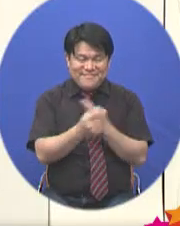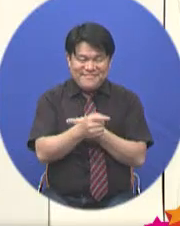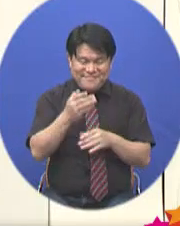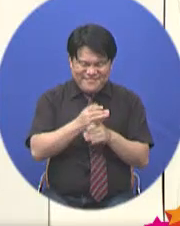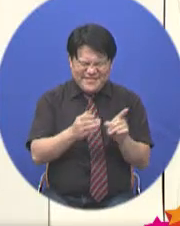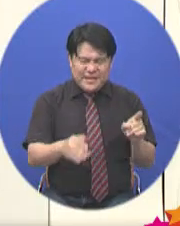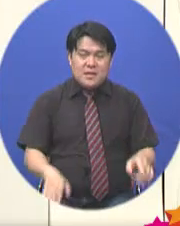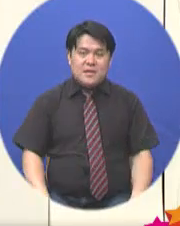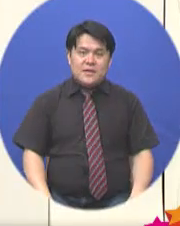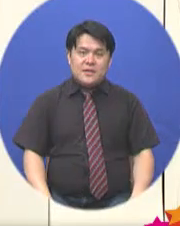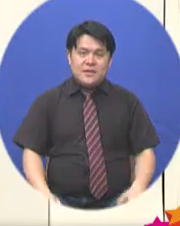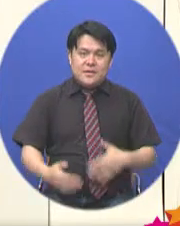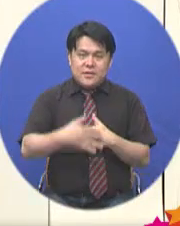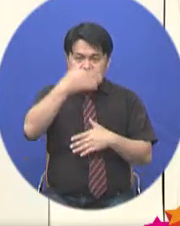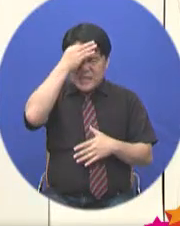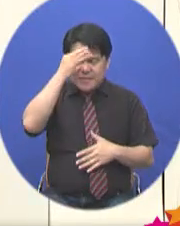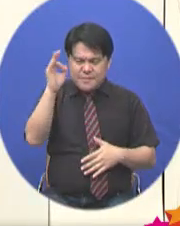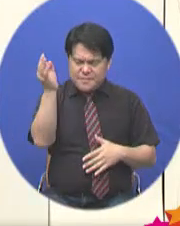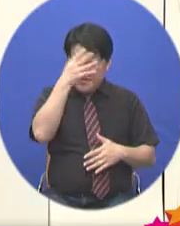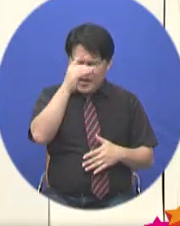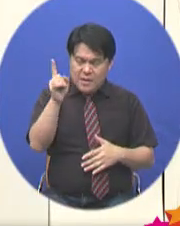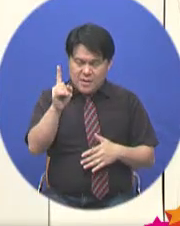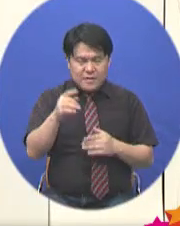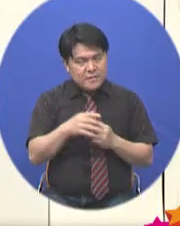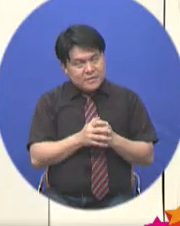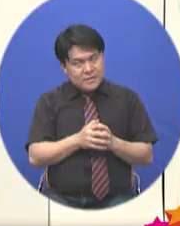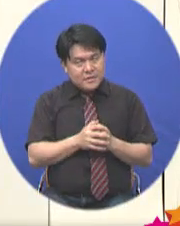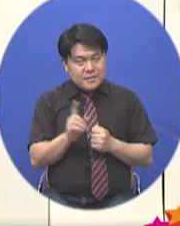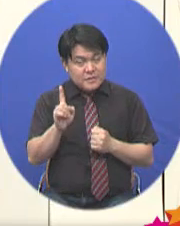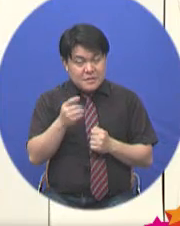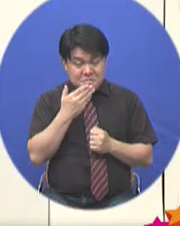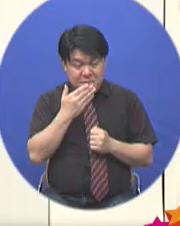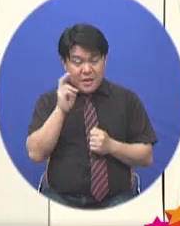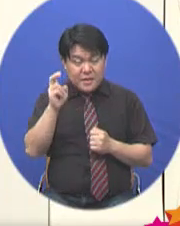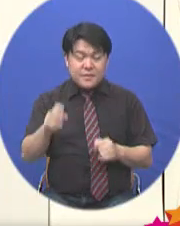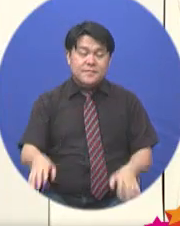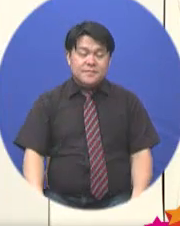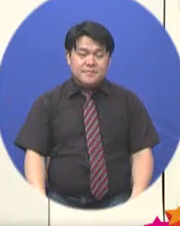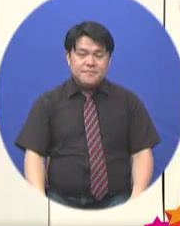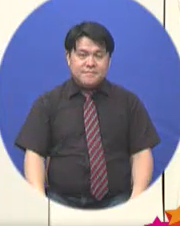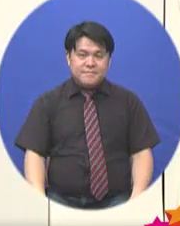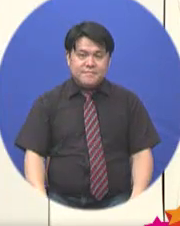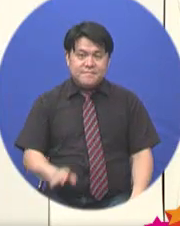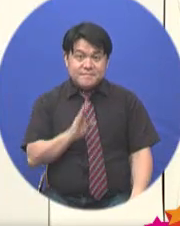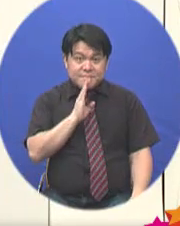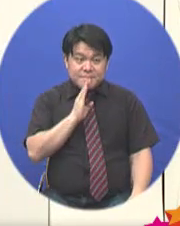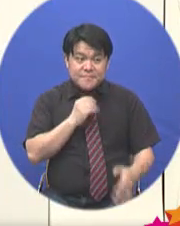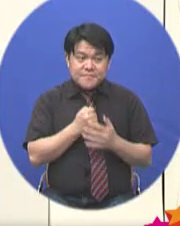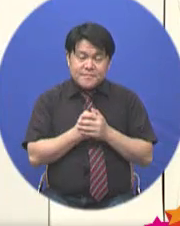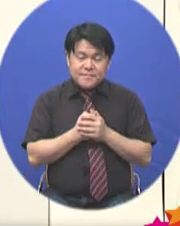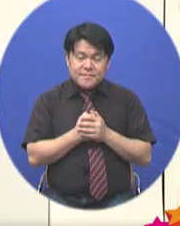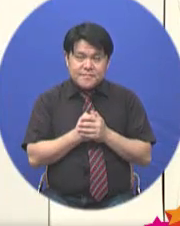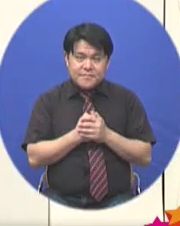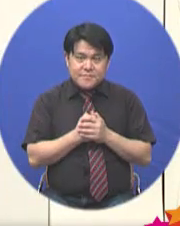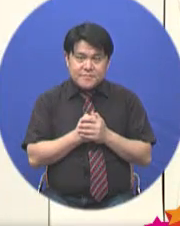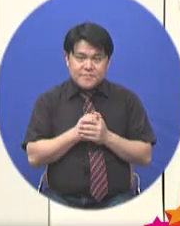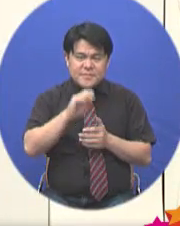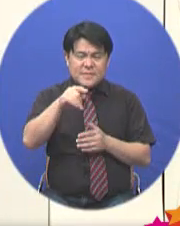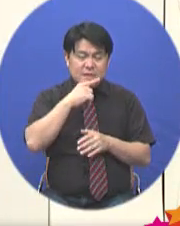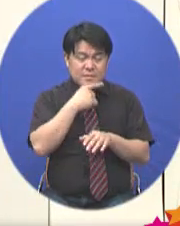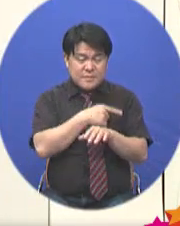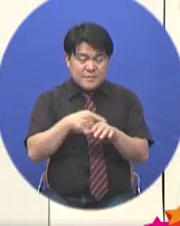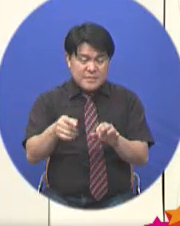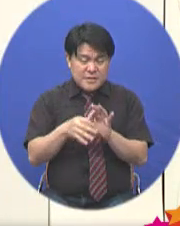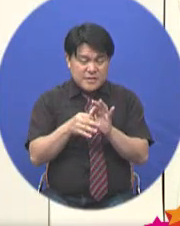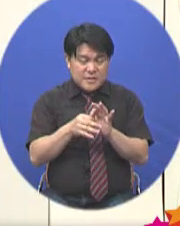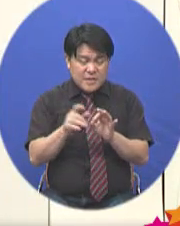있습니다. 근데 의료기술이 좋아서 가능하잖아요? 이 혈액 쪽이 어떻습니까? 쉽지가